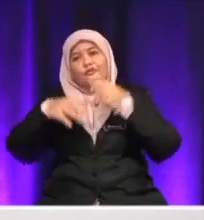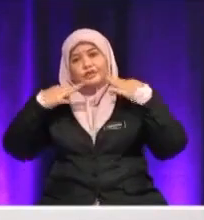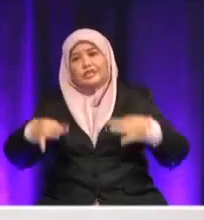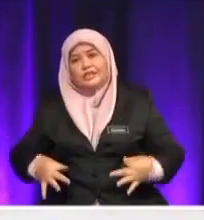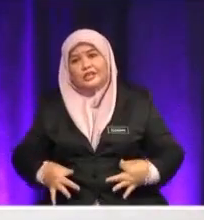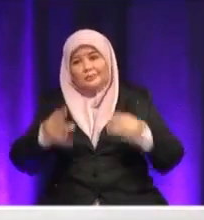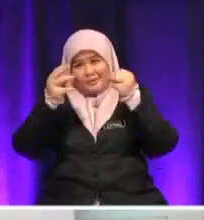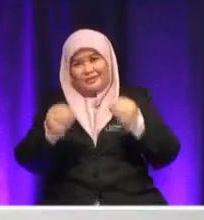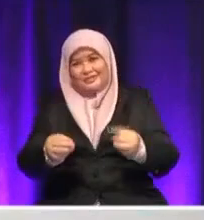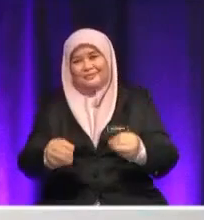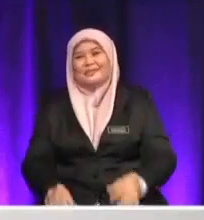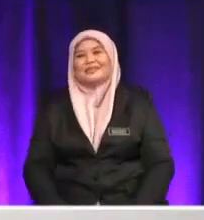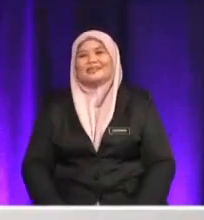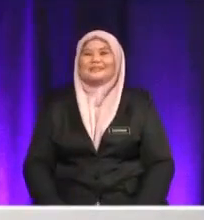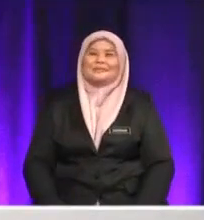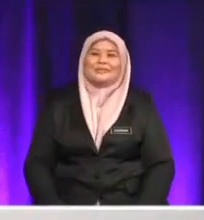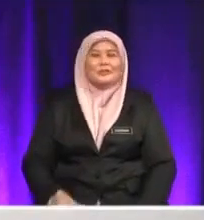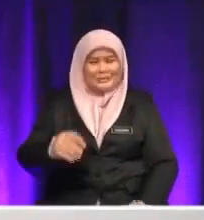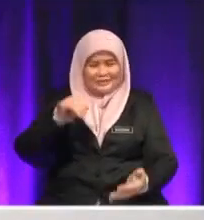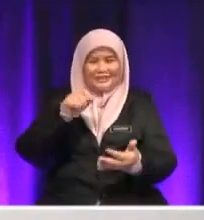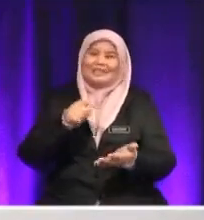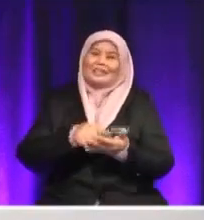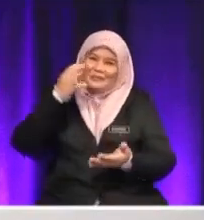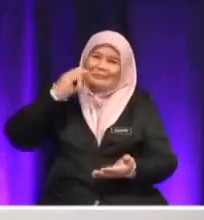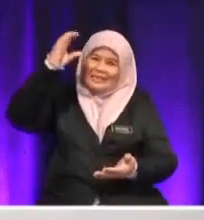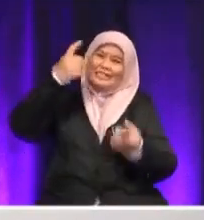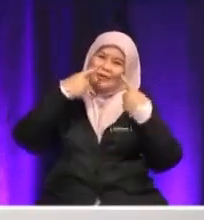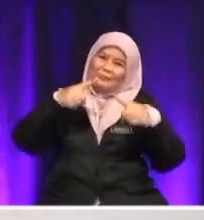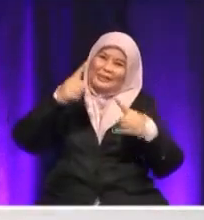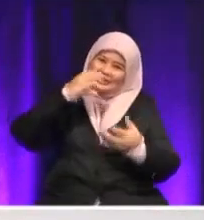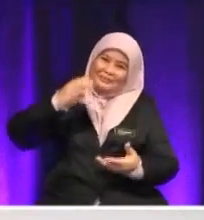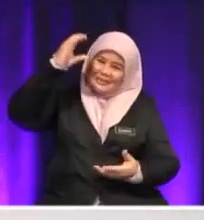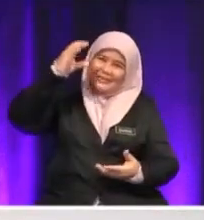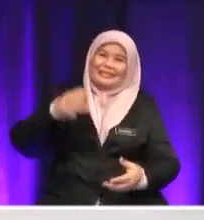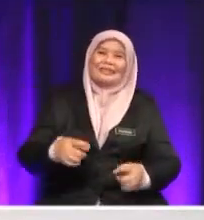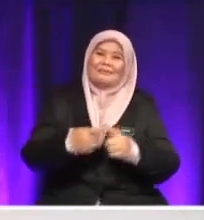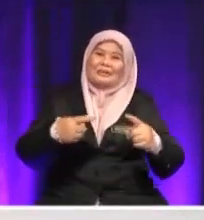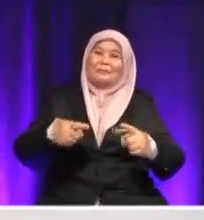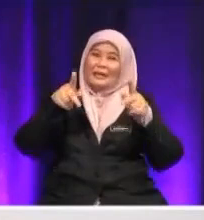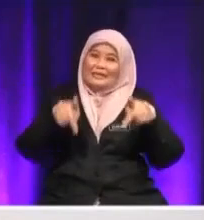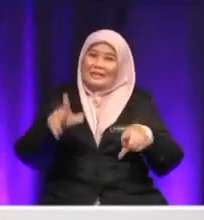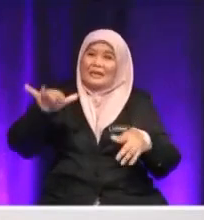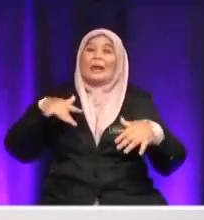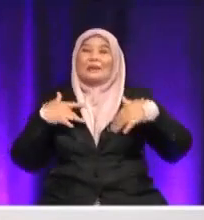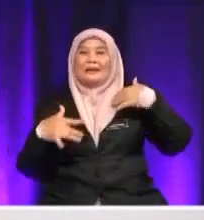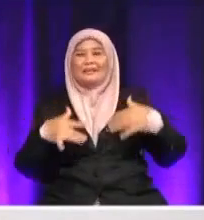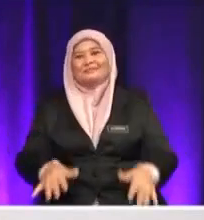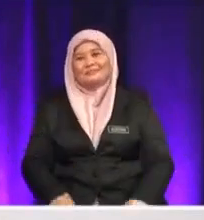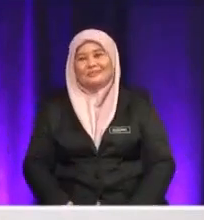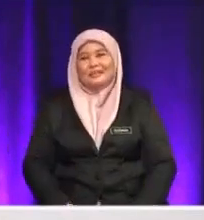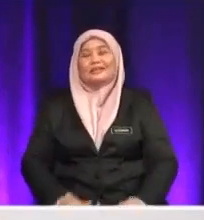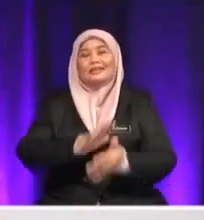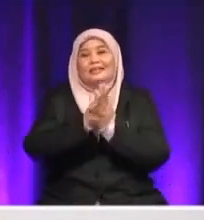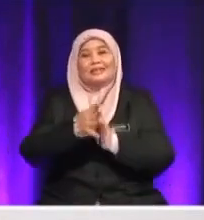ustaz. Alhamdulillah, pandai, cemerlang. Inilah kasih, dia ustaz. Kehebatan seorang pelajar yang hebat. Alhamdulillah. Okey, jadi